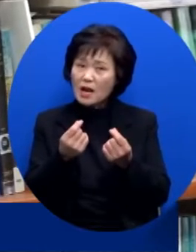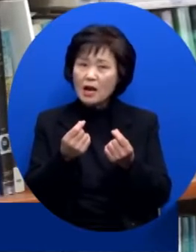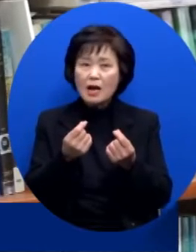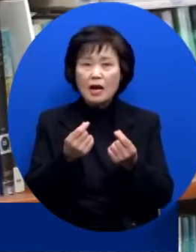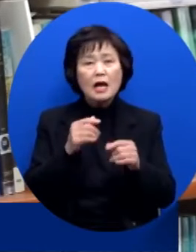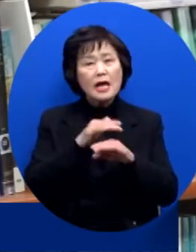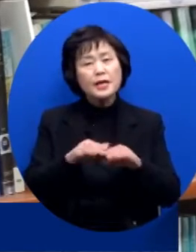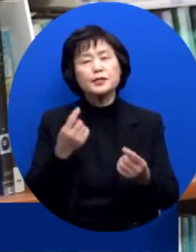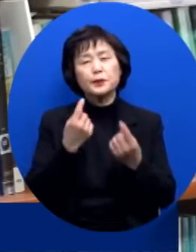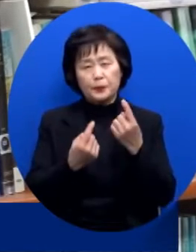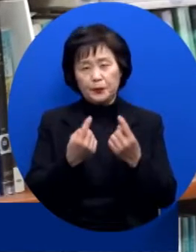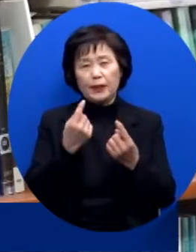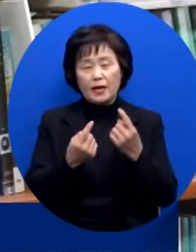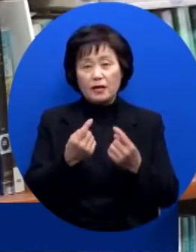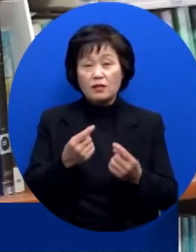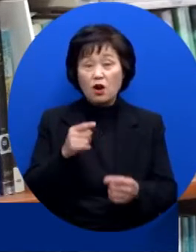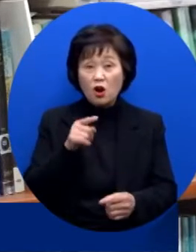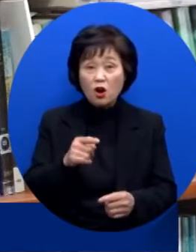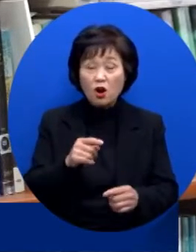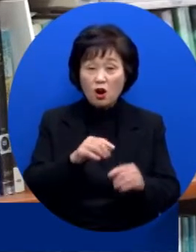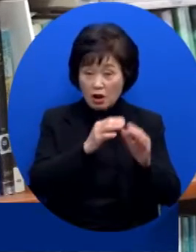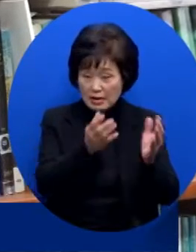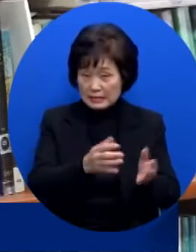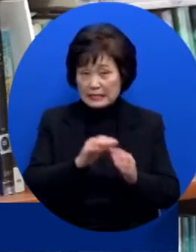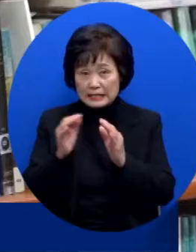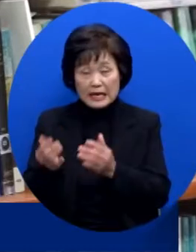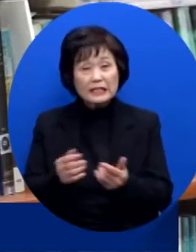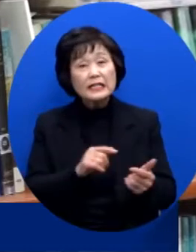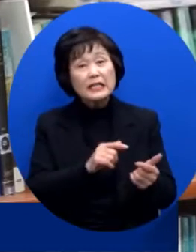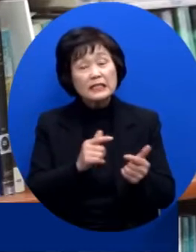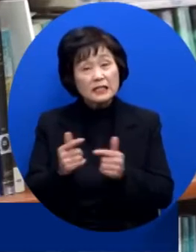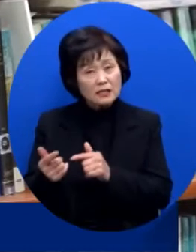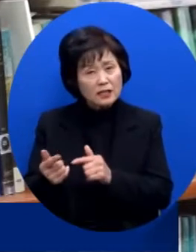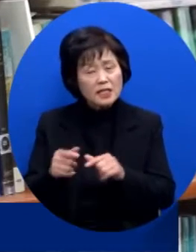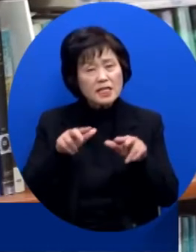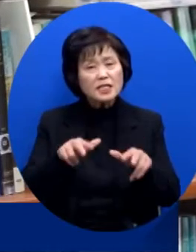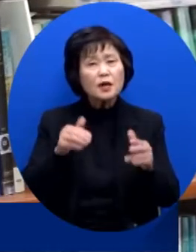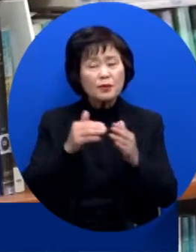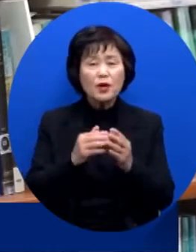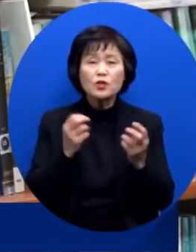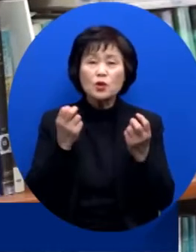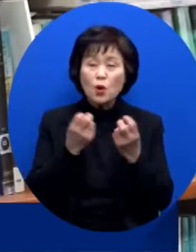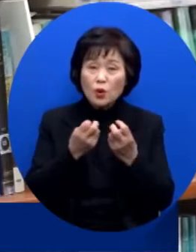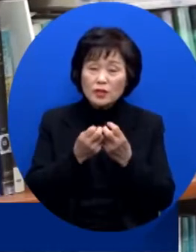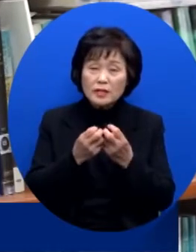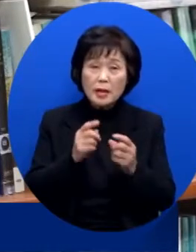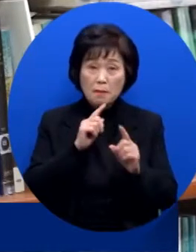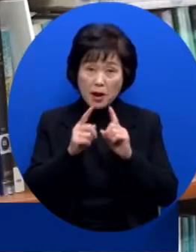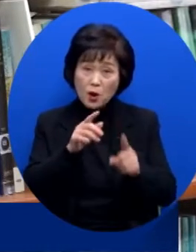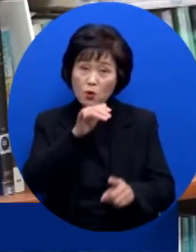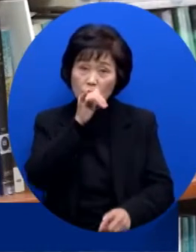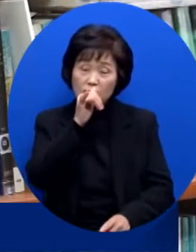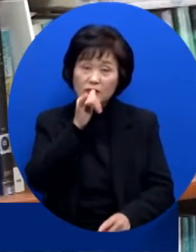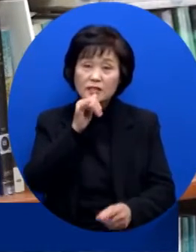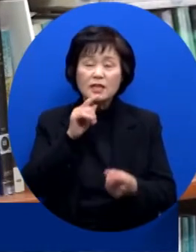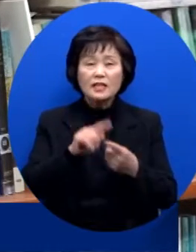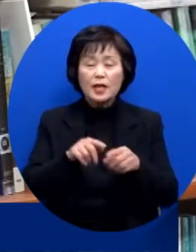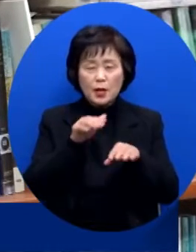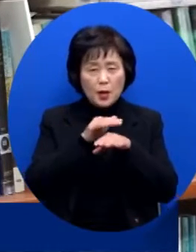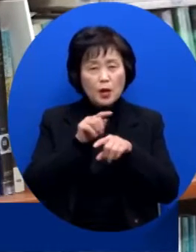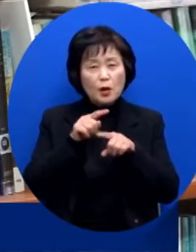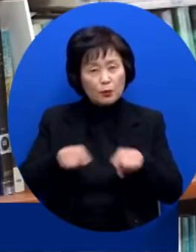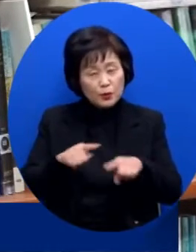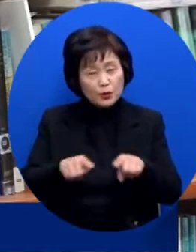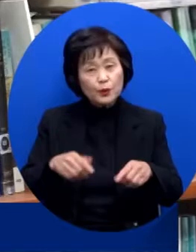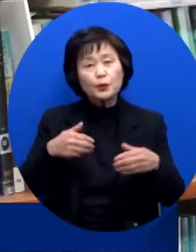해석을 하기 보다는 그 정당이 지금까지 어떤 식으로 주장에 맞는 지를 좀 분석을 하면서